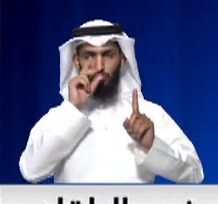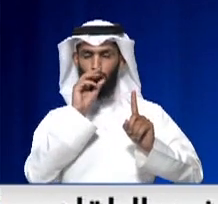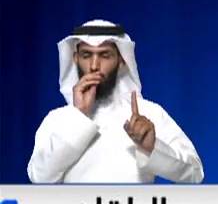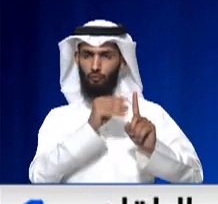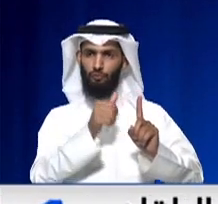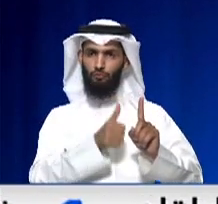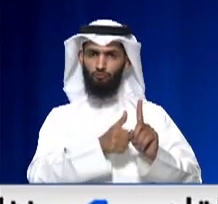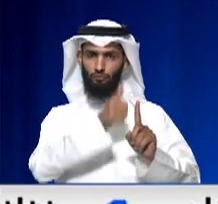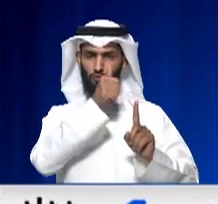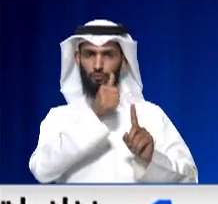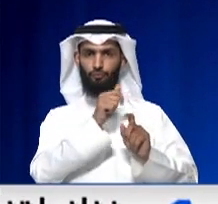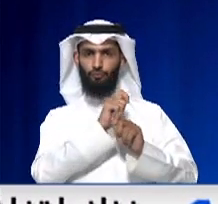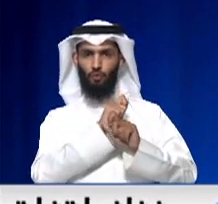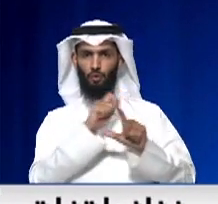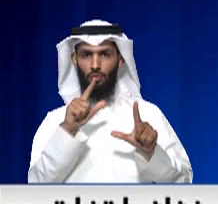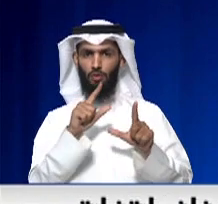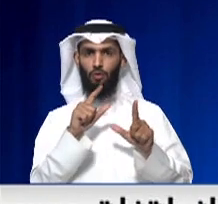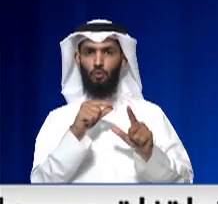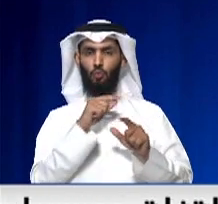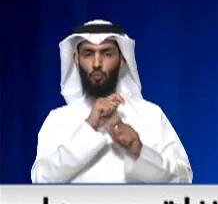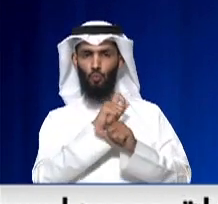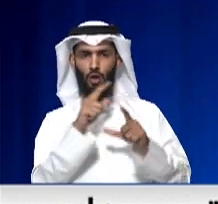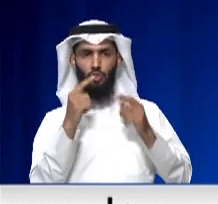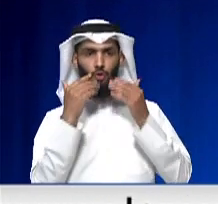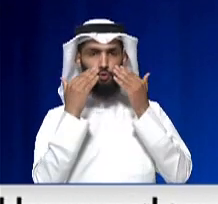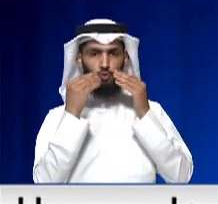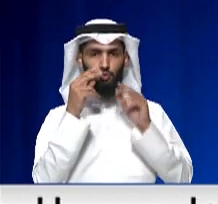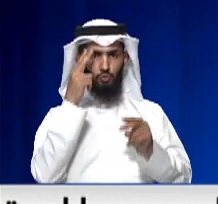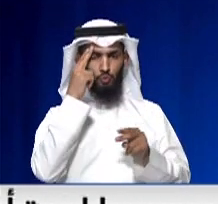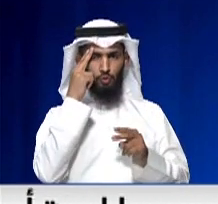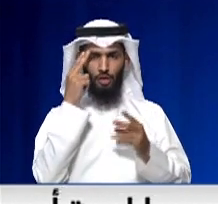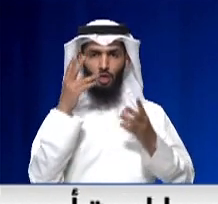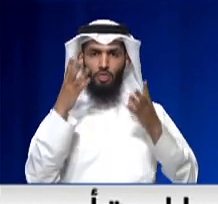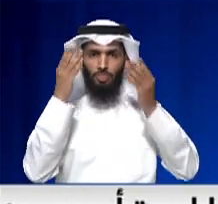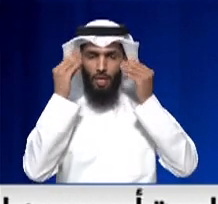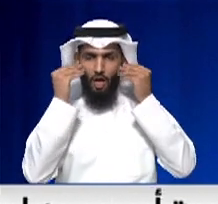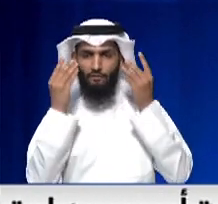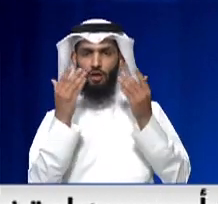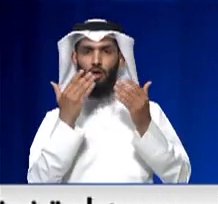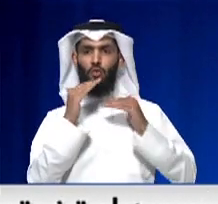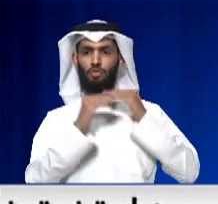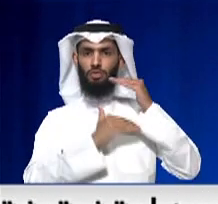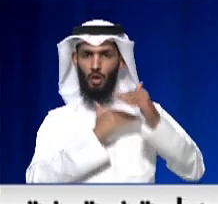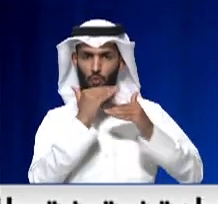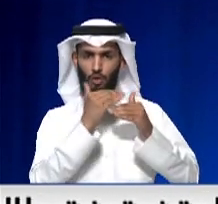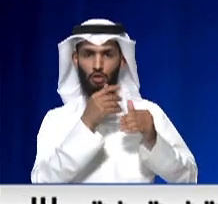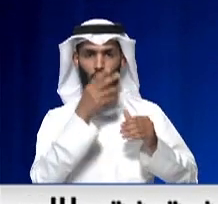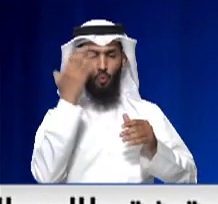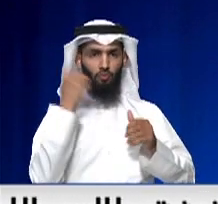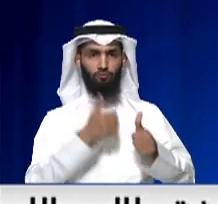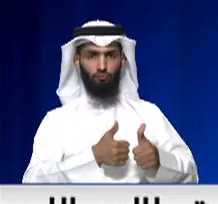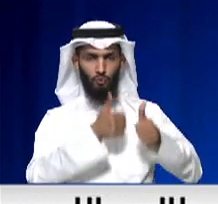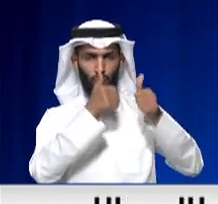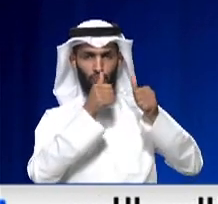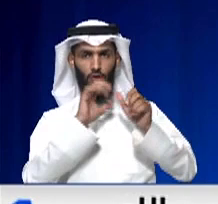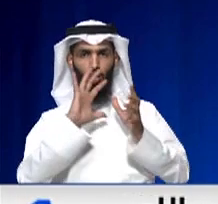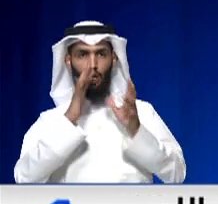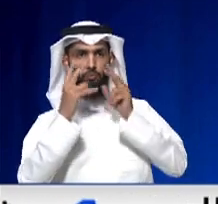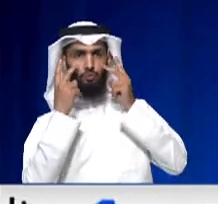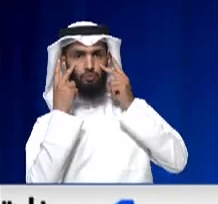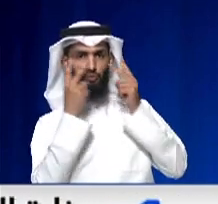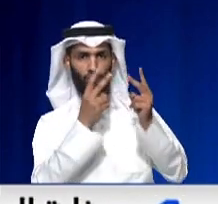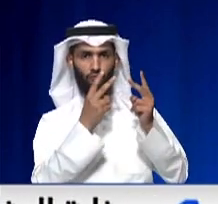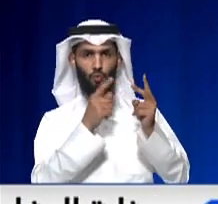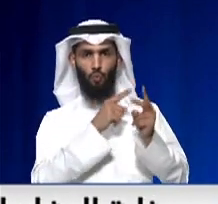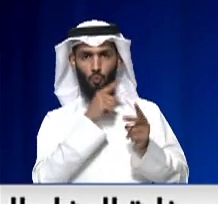يبرز الانجازات الحضاريه والتنمويه التي حققتها المملكه العربيه السعوديه وايضا شقيقاتها